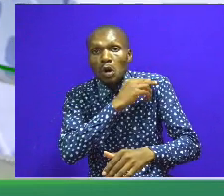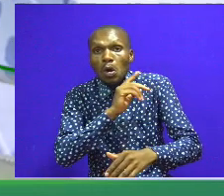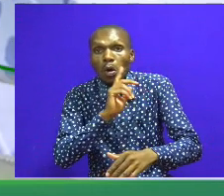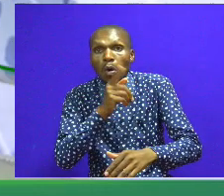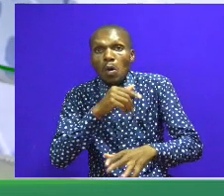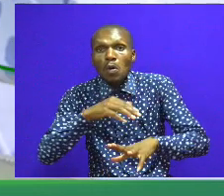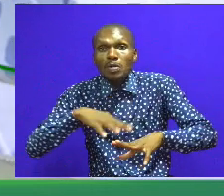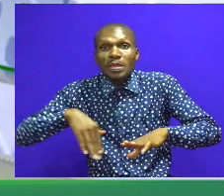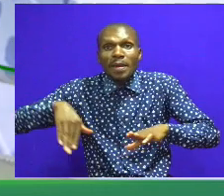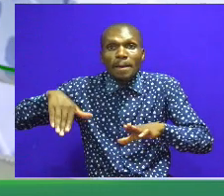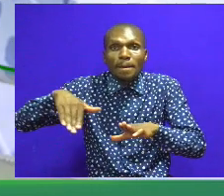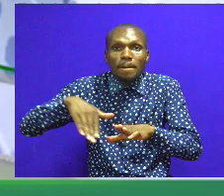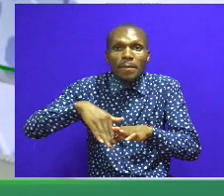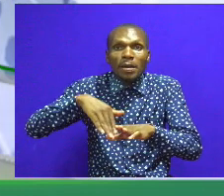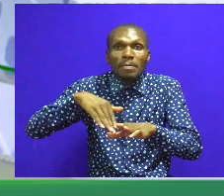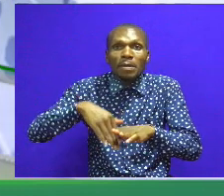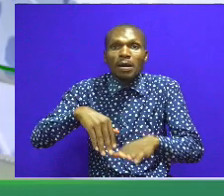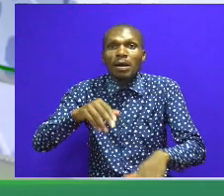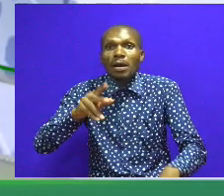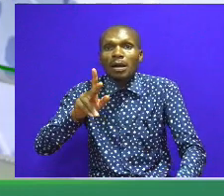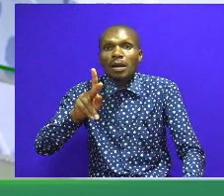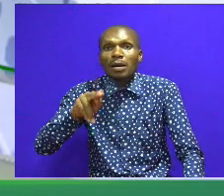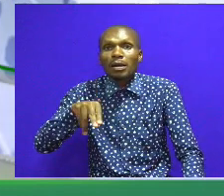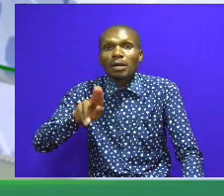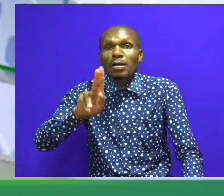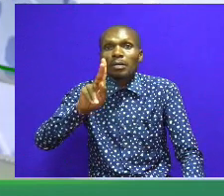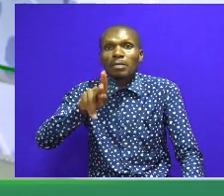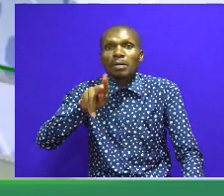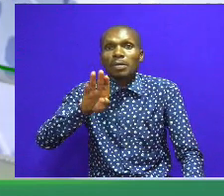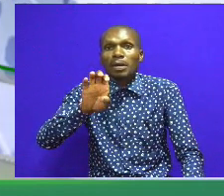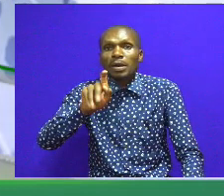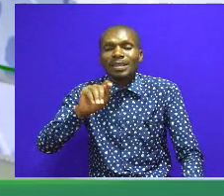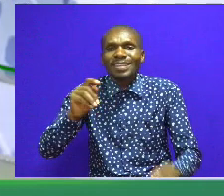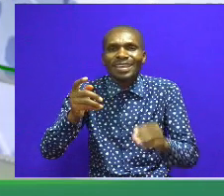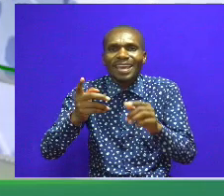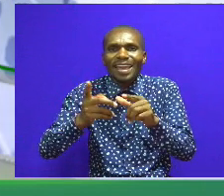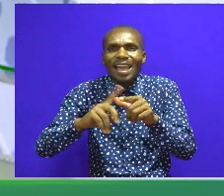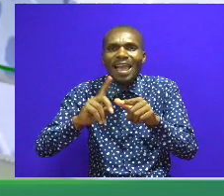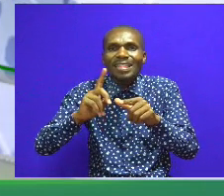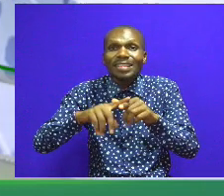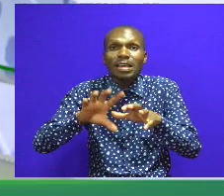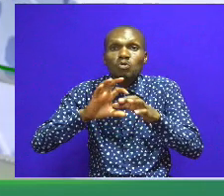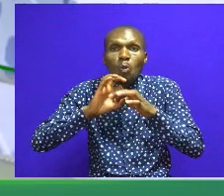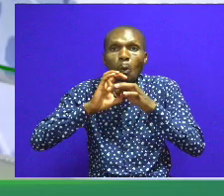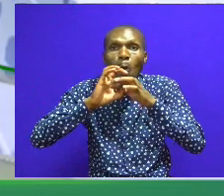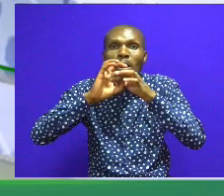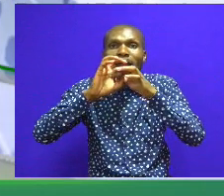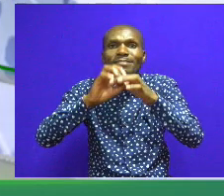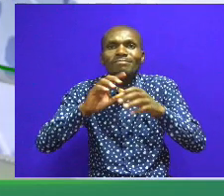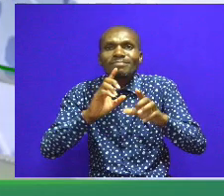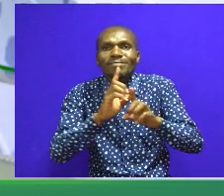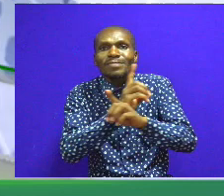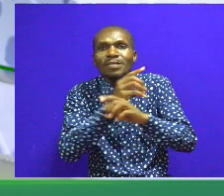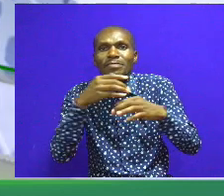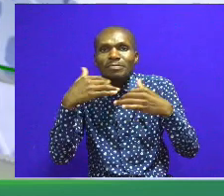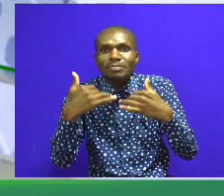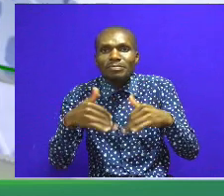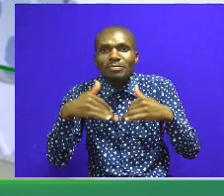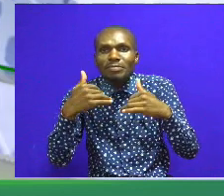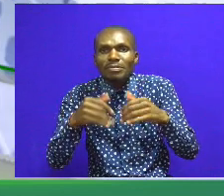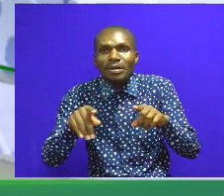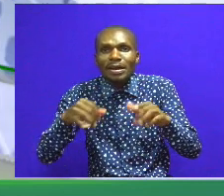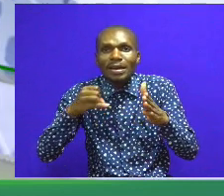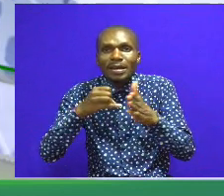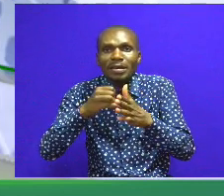umunya kerogo wikiombe kigia kupet kia balimu asoro ngoragusi nigo chigo buatania chigo sori awawega tia abo mupira woma